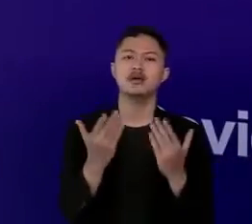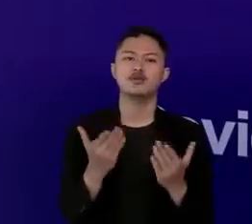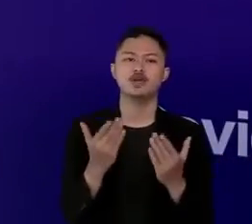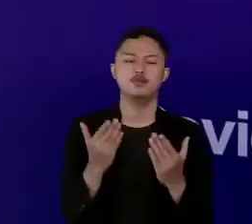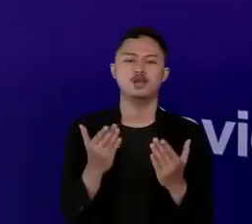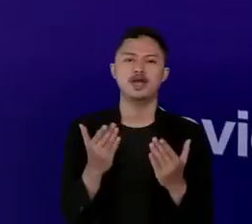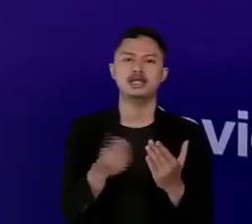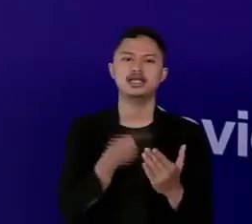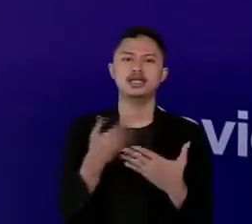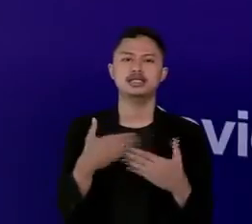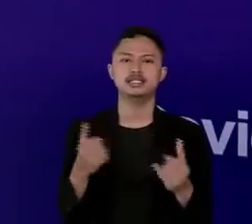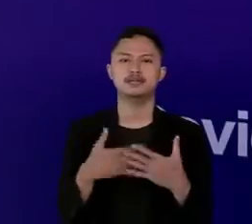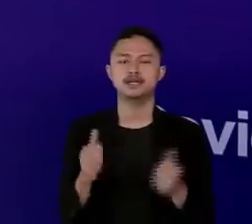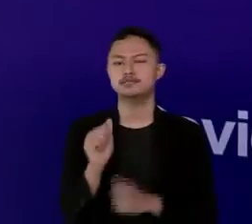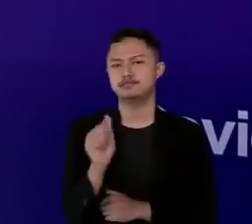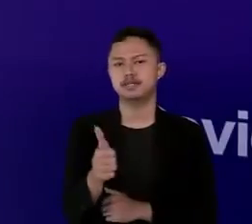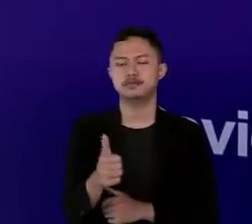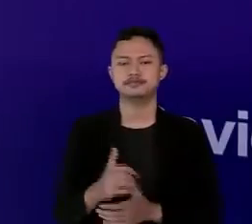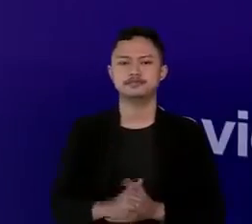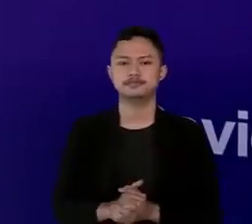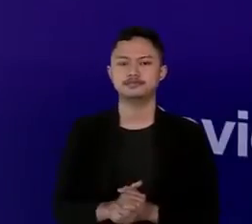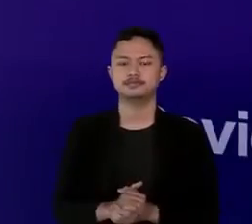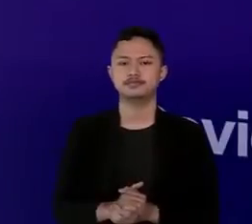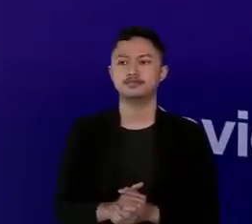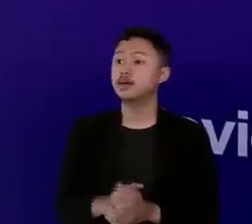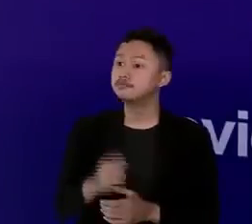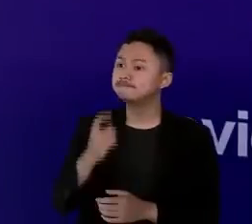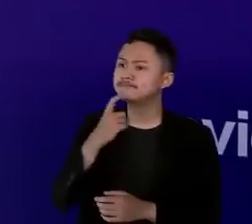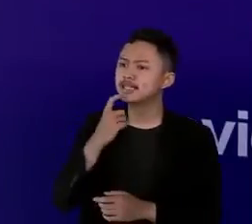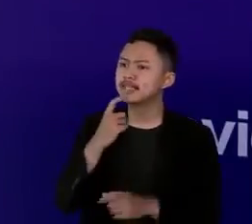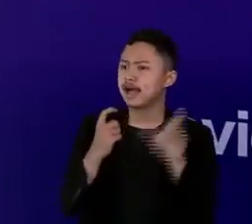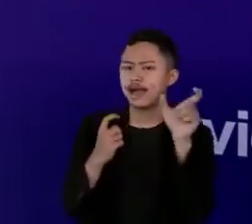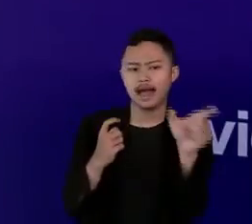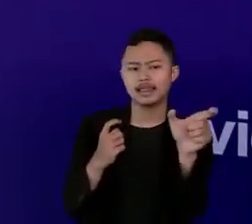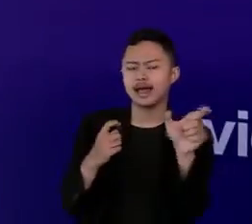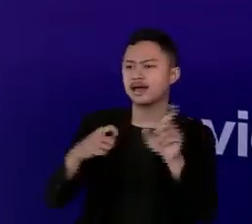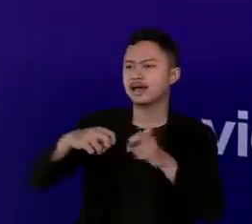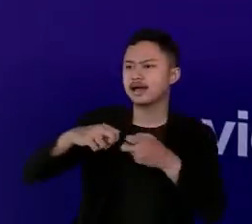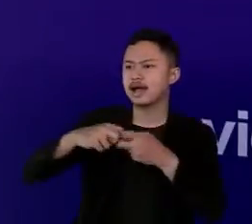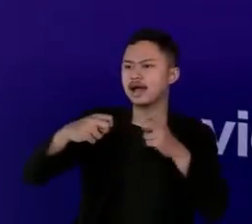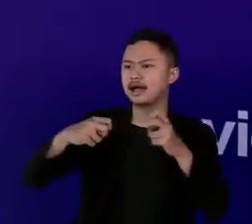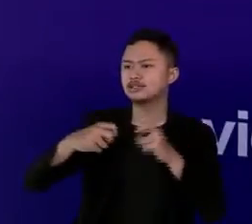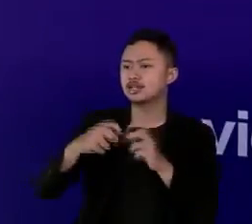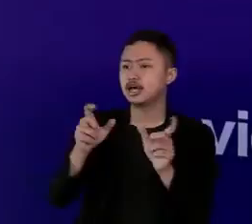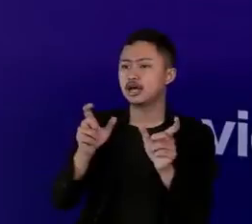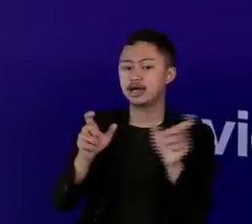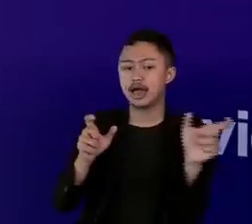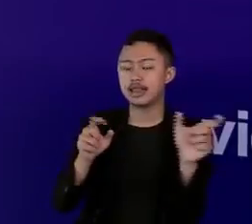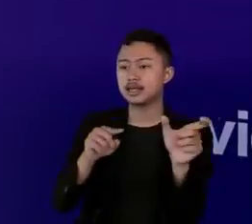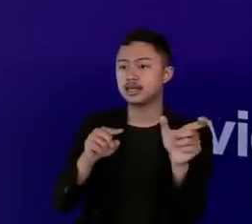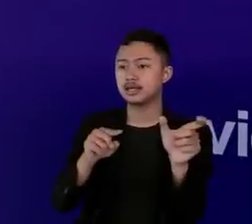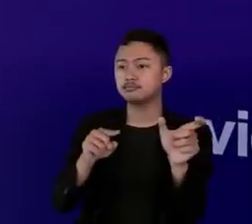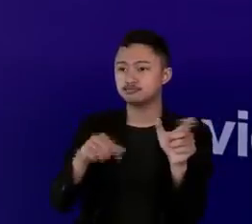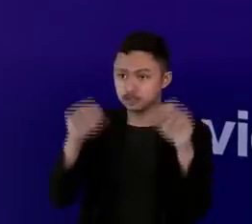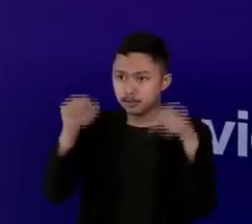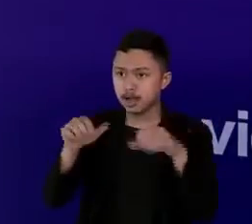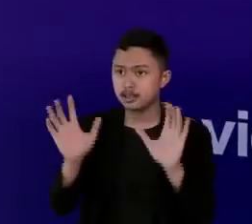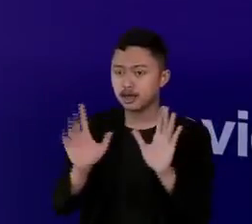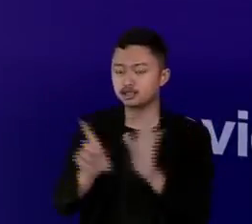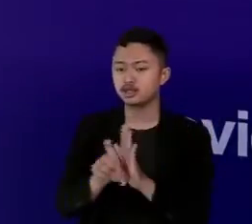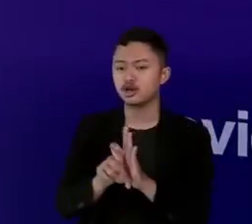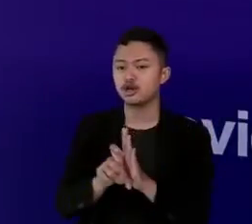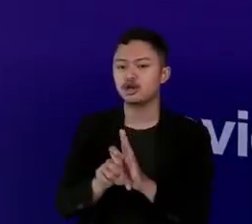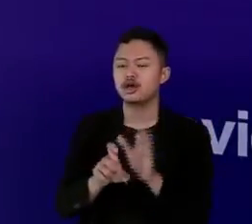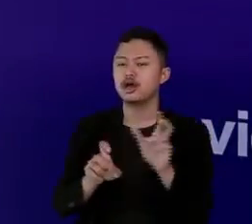bisa mengantisipasinya Oke untuk bisa mengirit definisi-definisi kasus sadis pakai juga enggak lokal untuk supaya